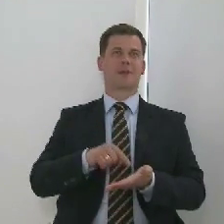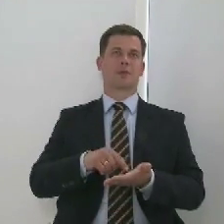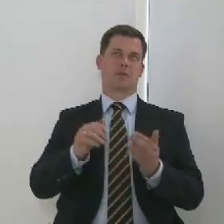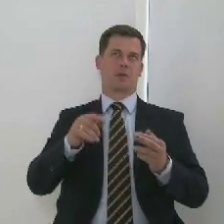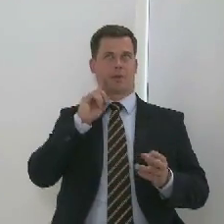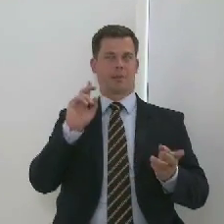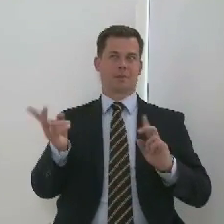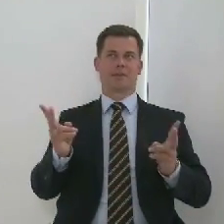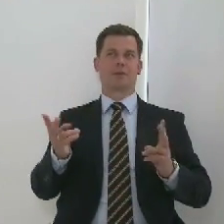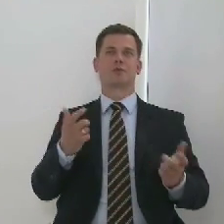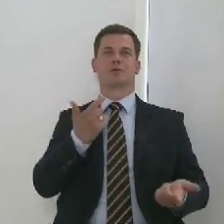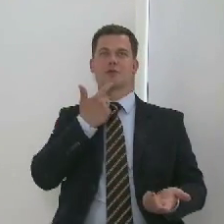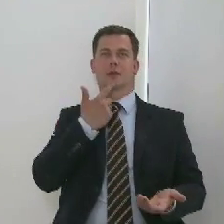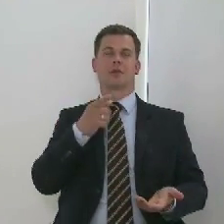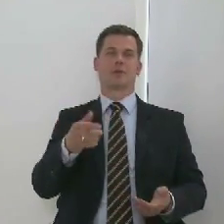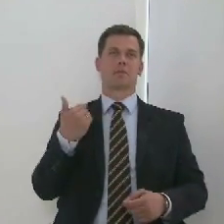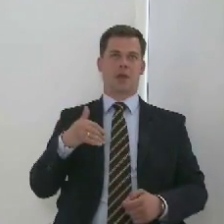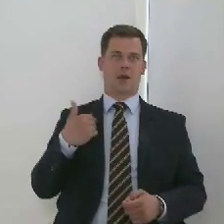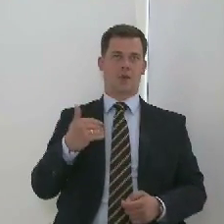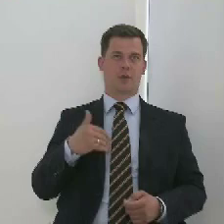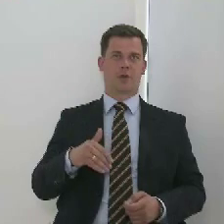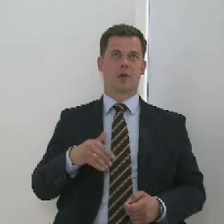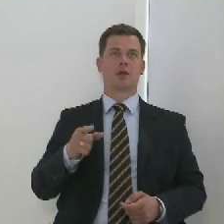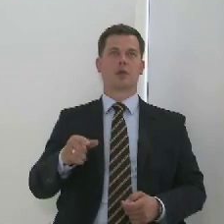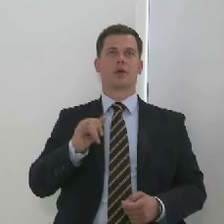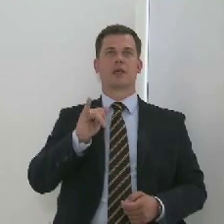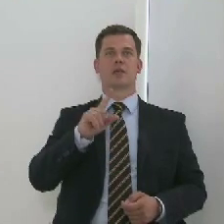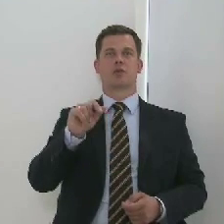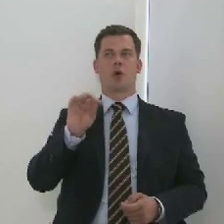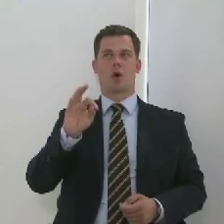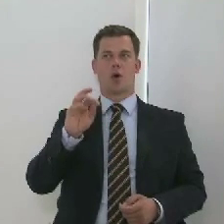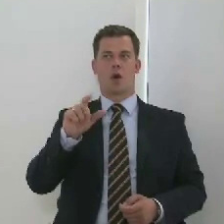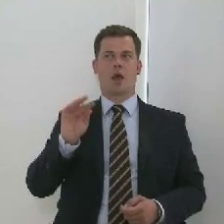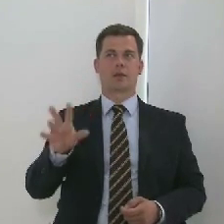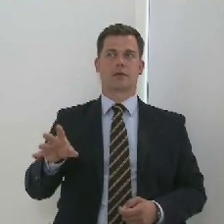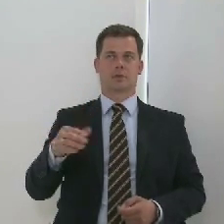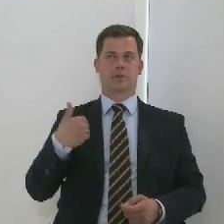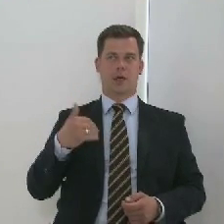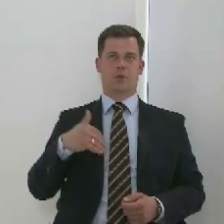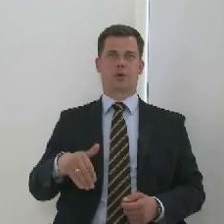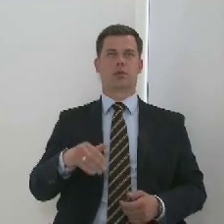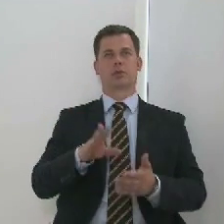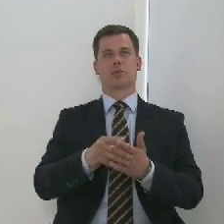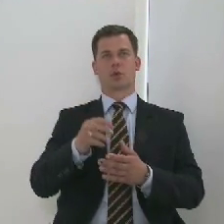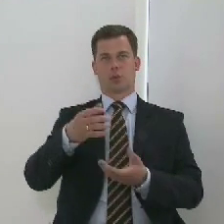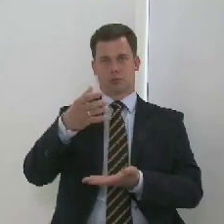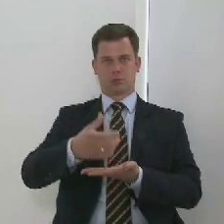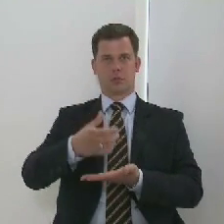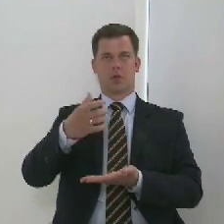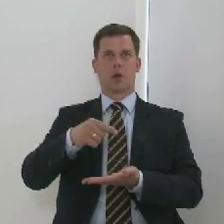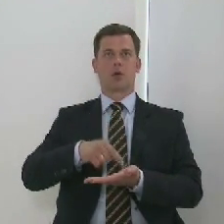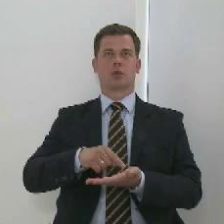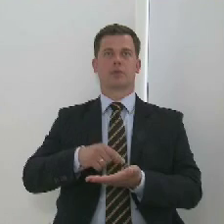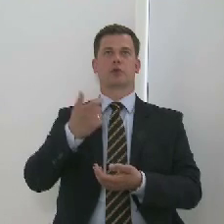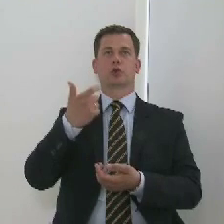dwuznacznie, to jest białko w czystej postaci, czyli tak zwany izolat białkowy. Czyli proszę sobie wyobrazić, że tutaj masa 100